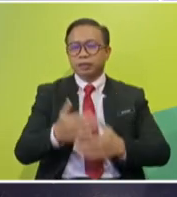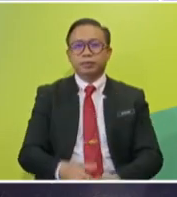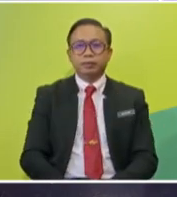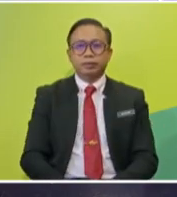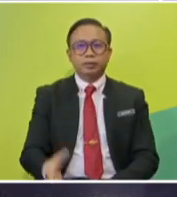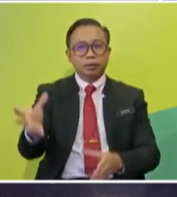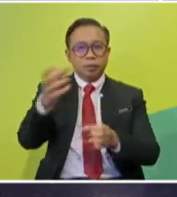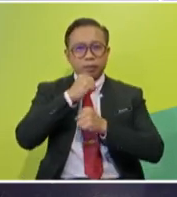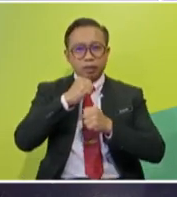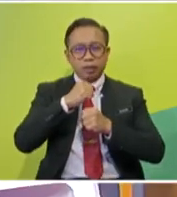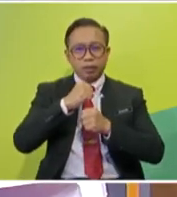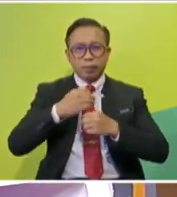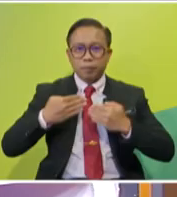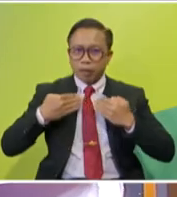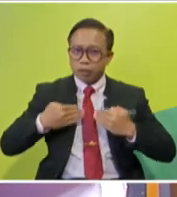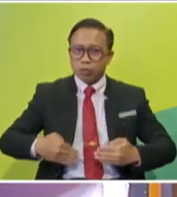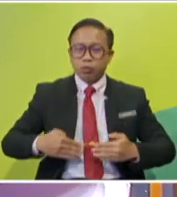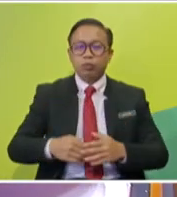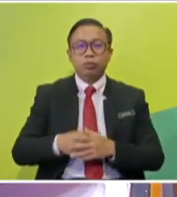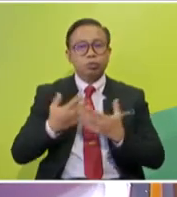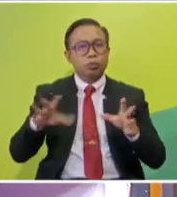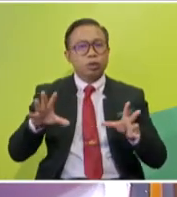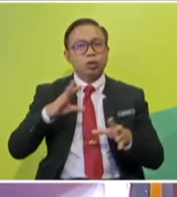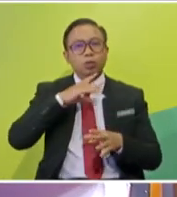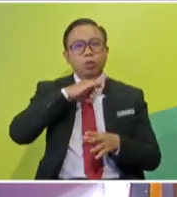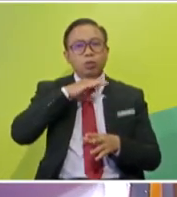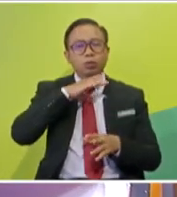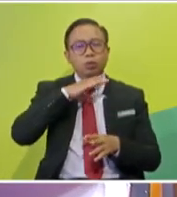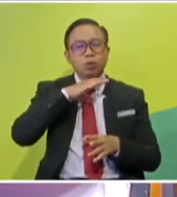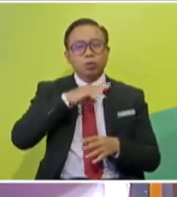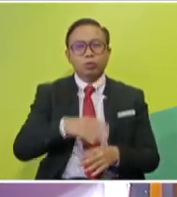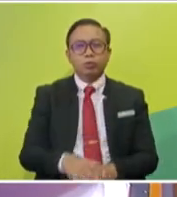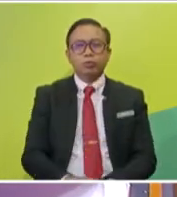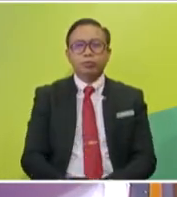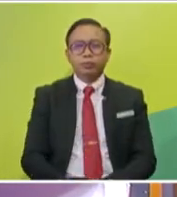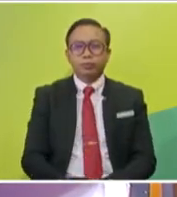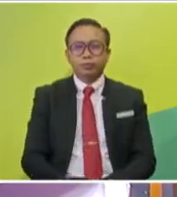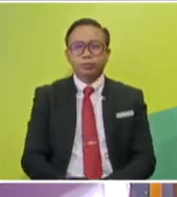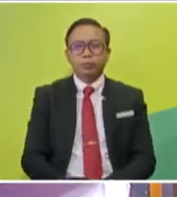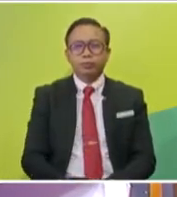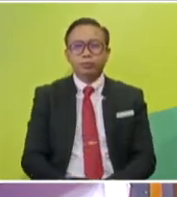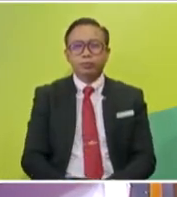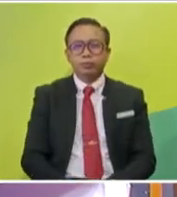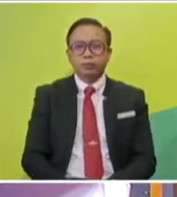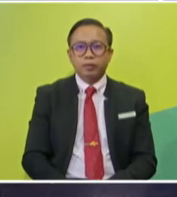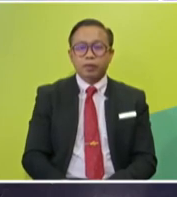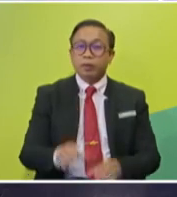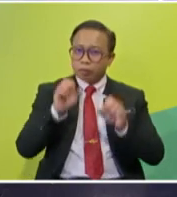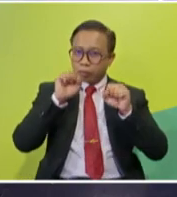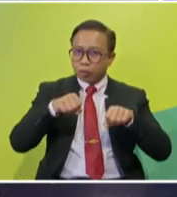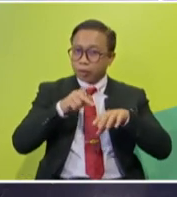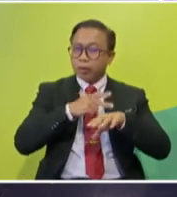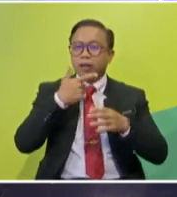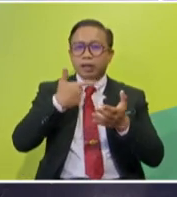dapatkan dulu baju yang udah comot baju anak foto tapi boleh dipakai lagi